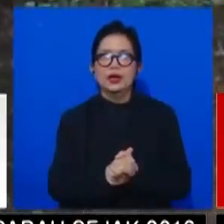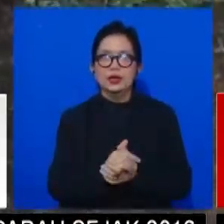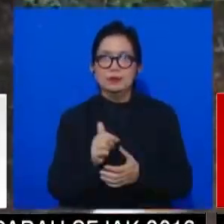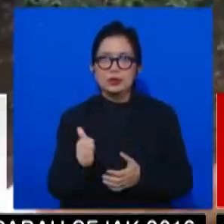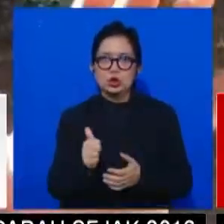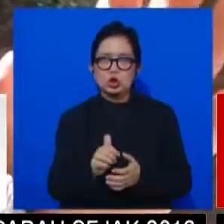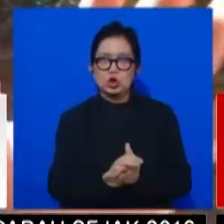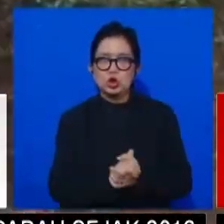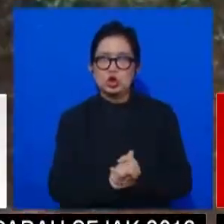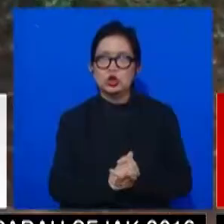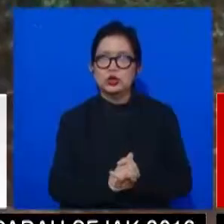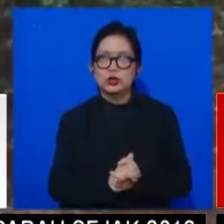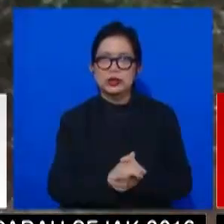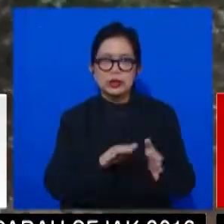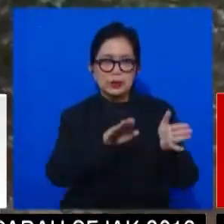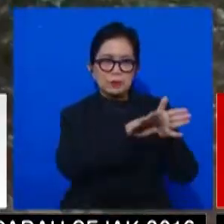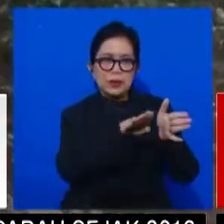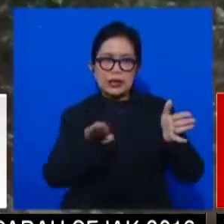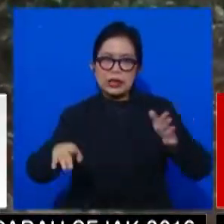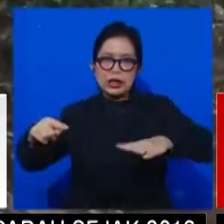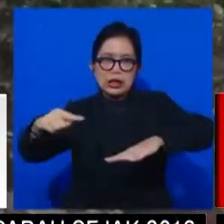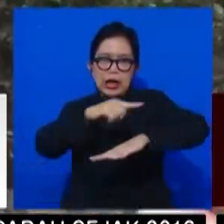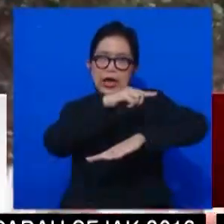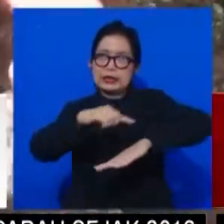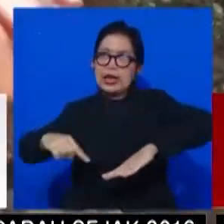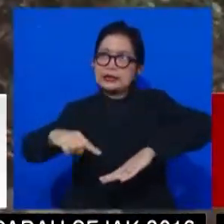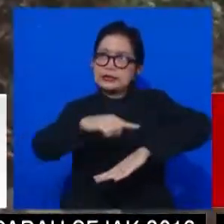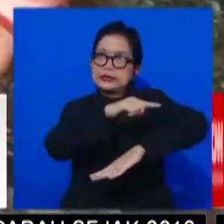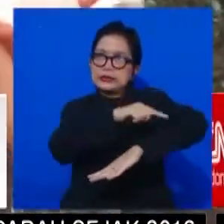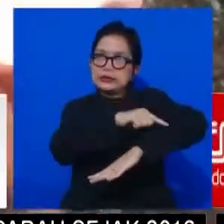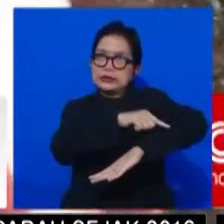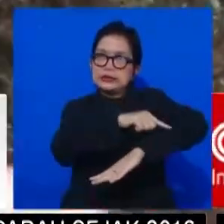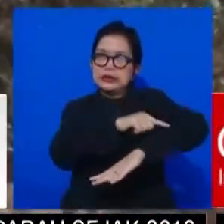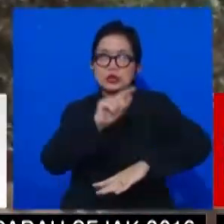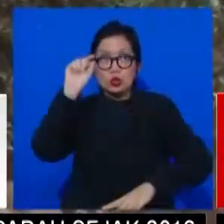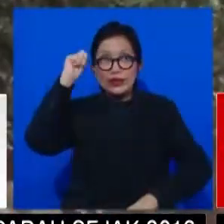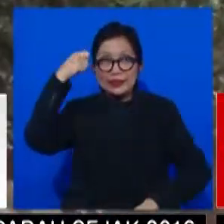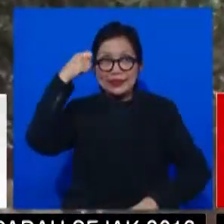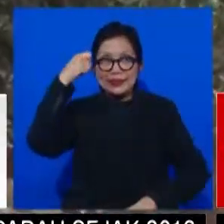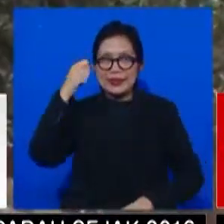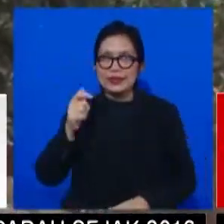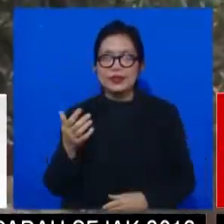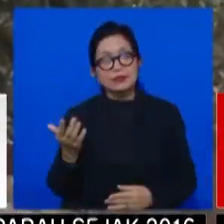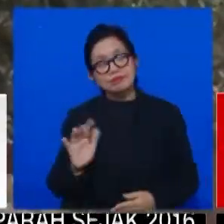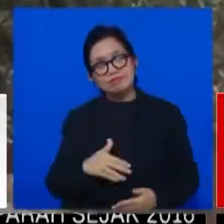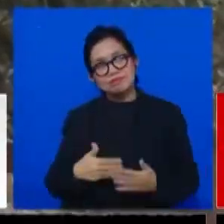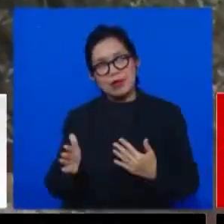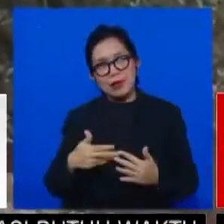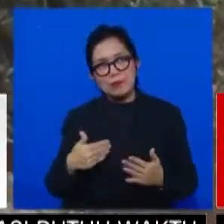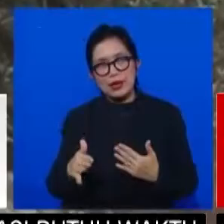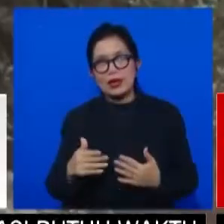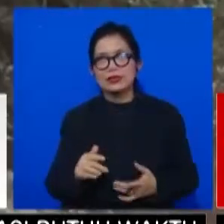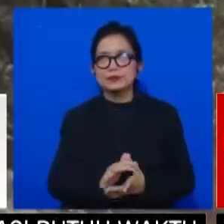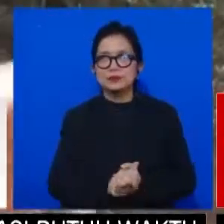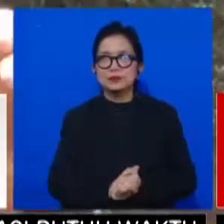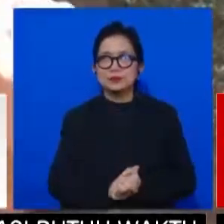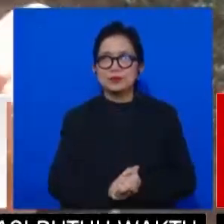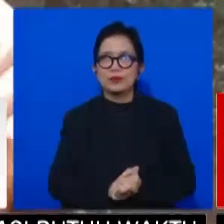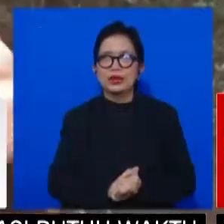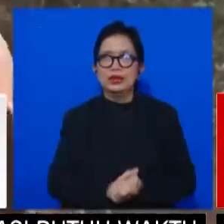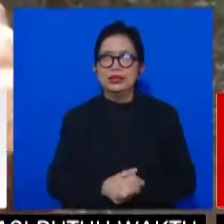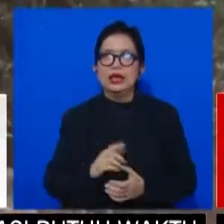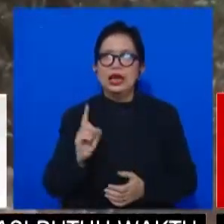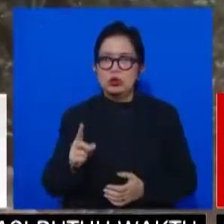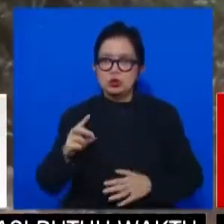parkirnya kan berada di atas. Jadi sebelum menuju ke tempat air terjun ini yang asri, harus